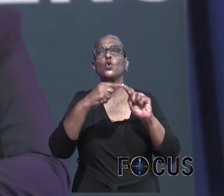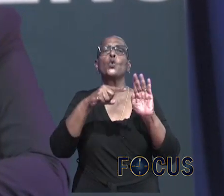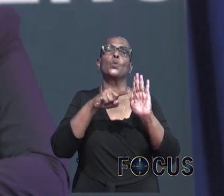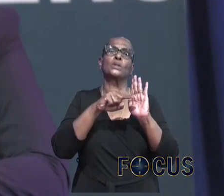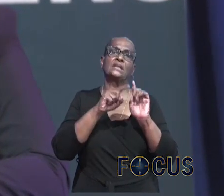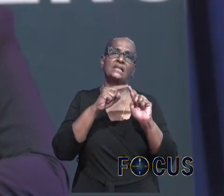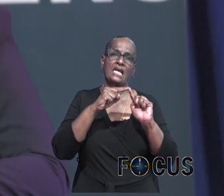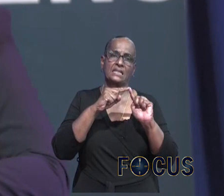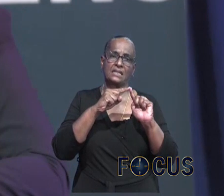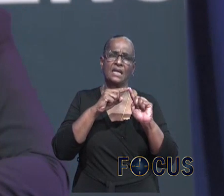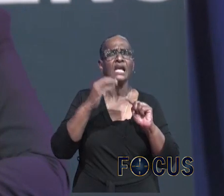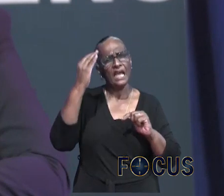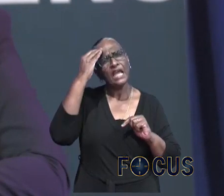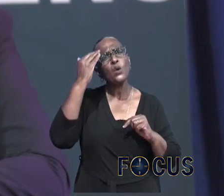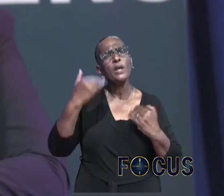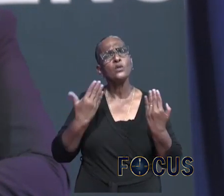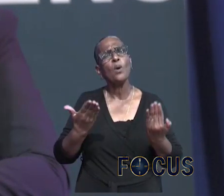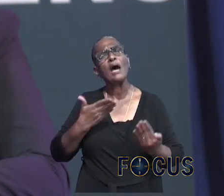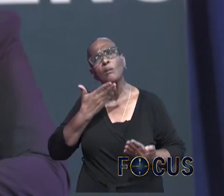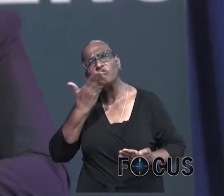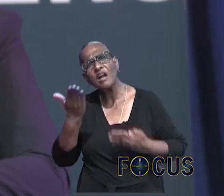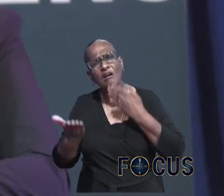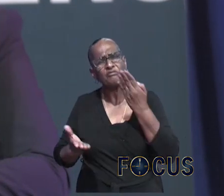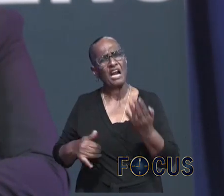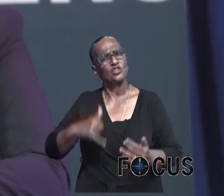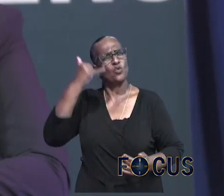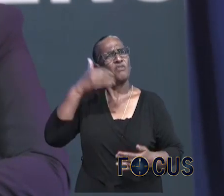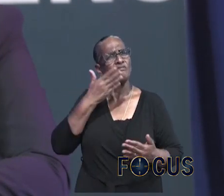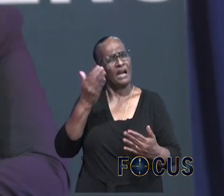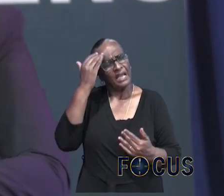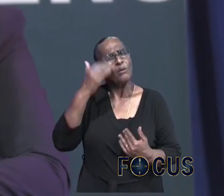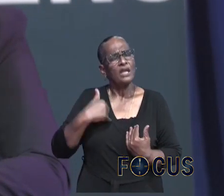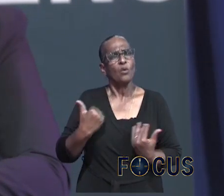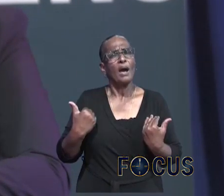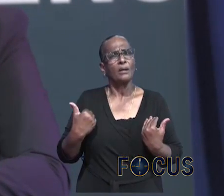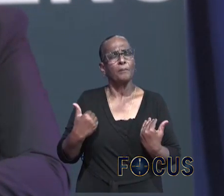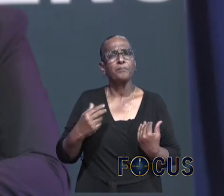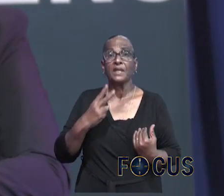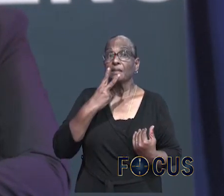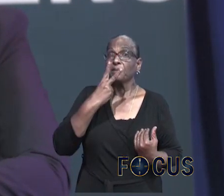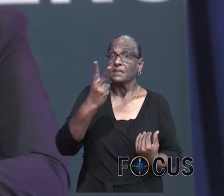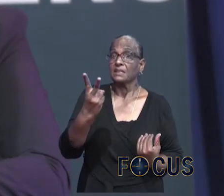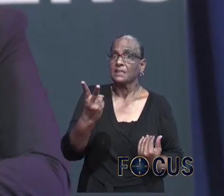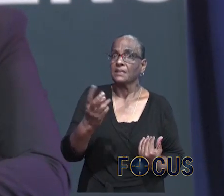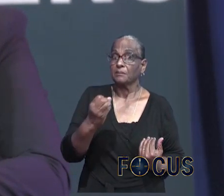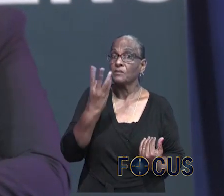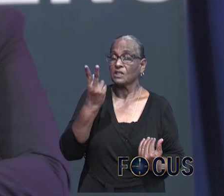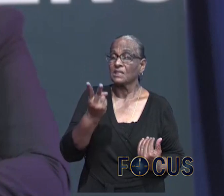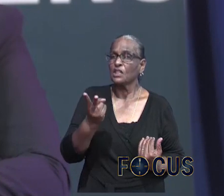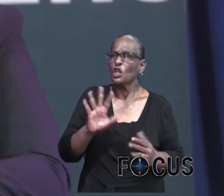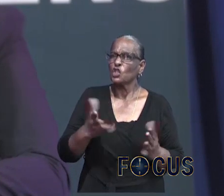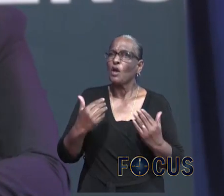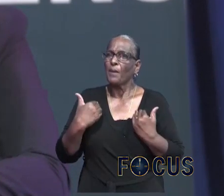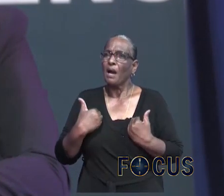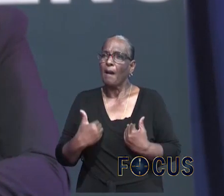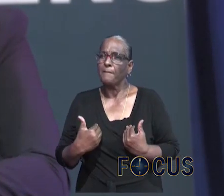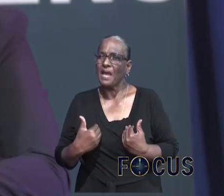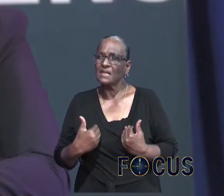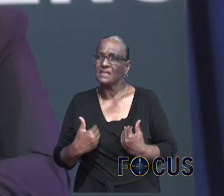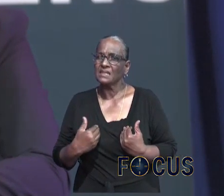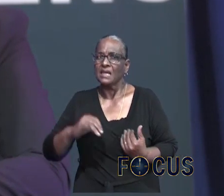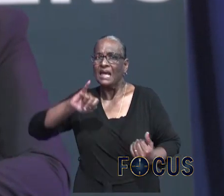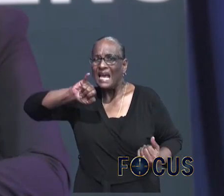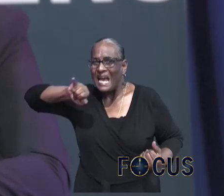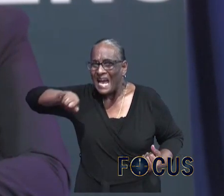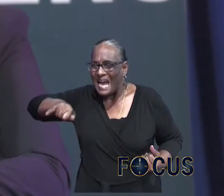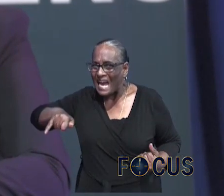ook specifiek steeds wordt gesteld, dus ik zal direct daarop ingaan. Ja, het is gebleken dat bij sommige mensen er een heractivering